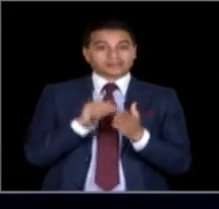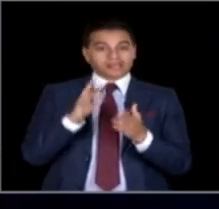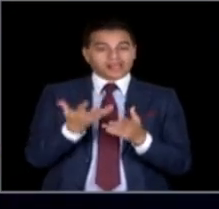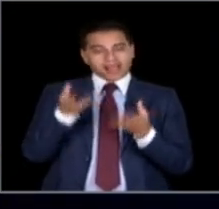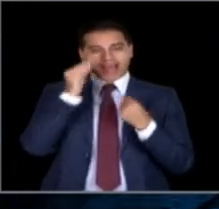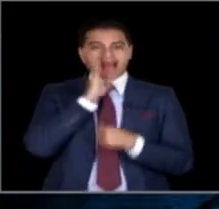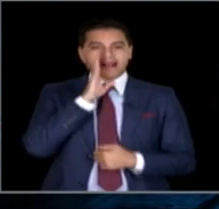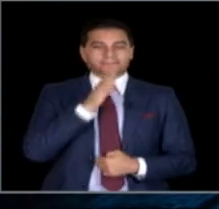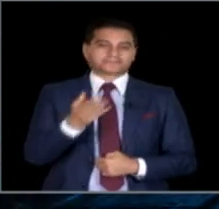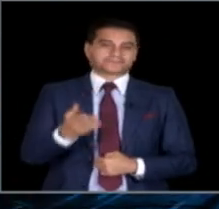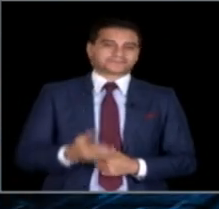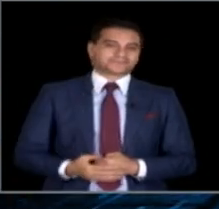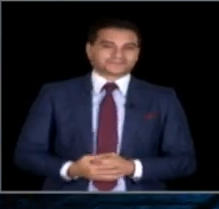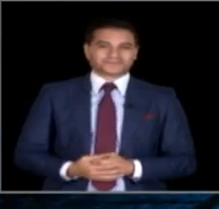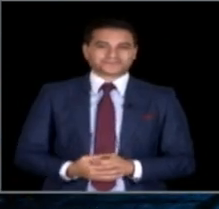فقرة العلم.